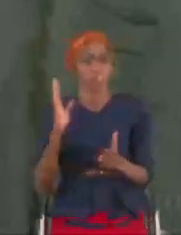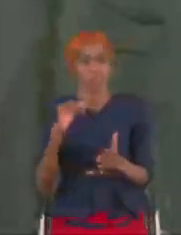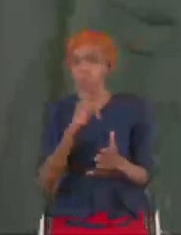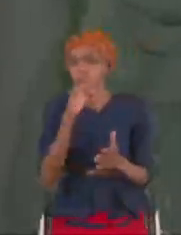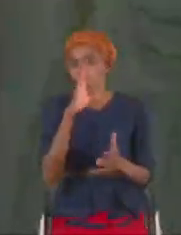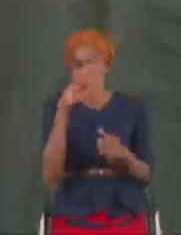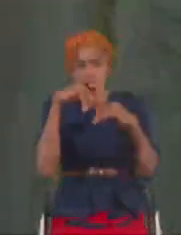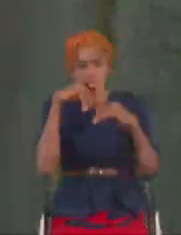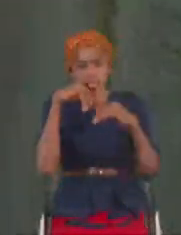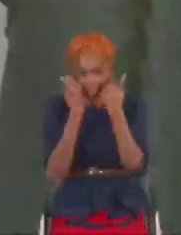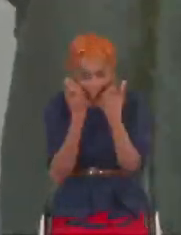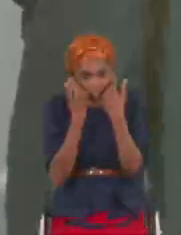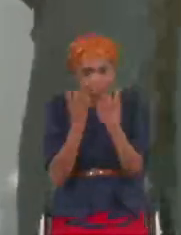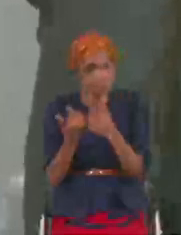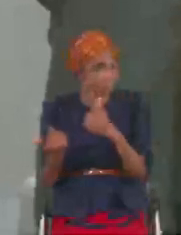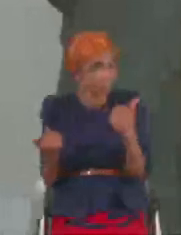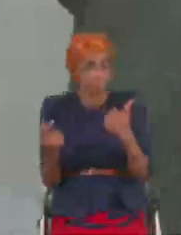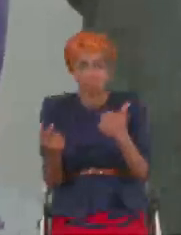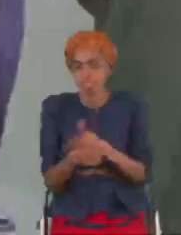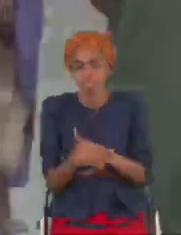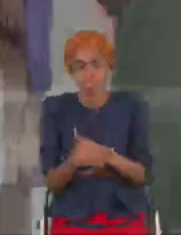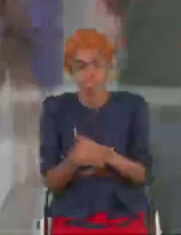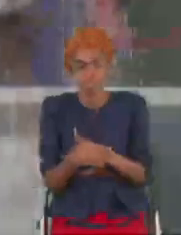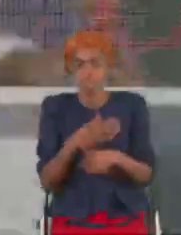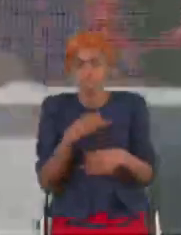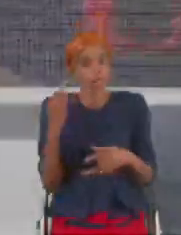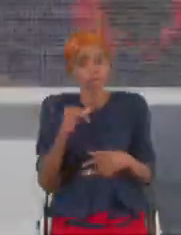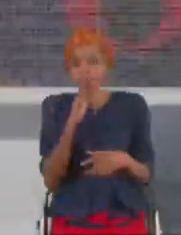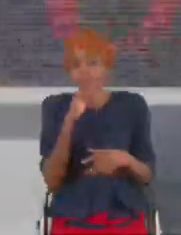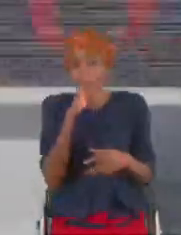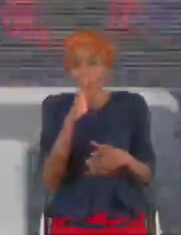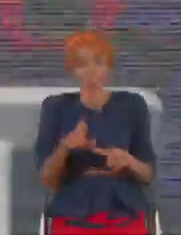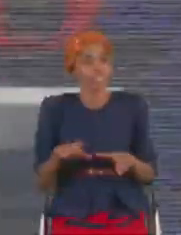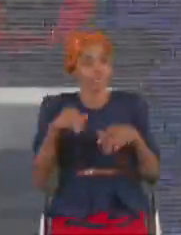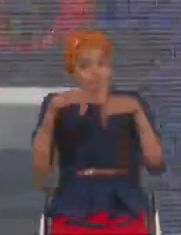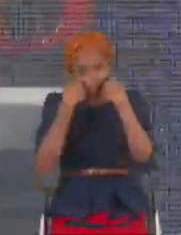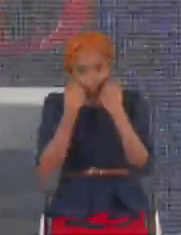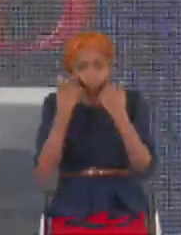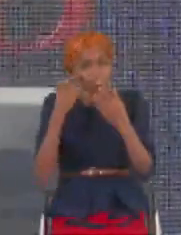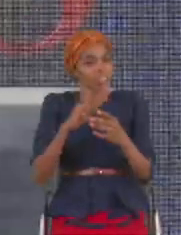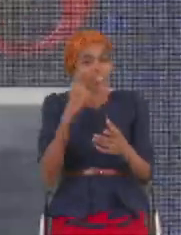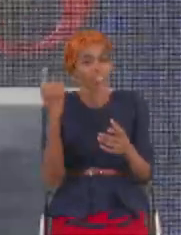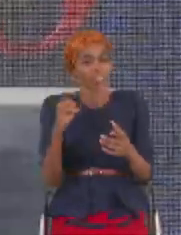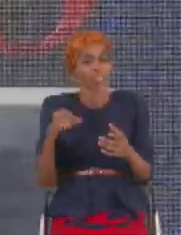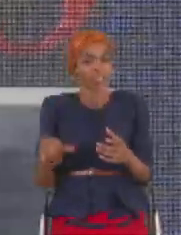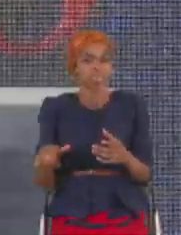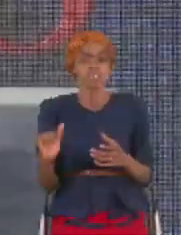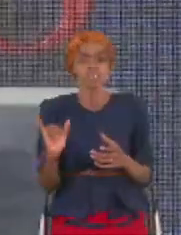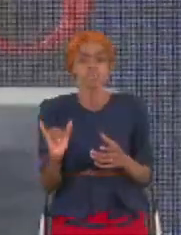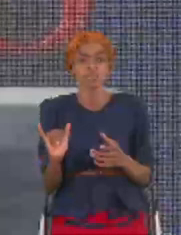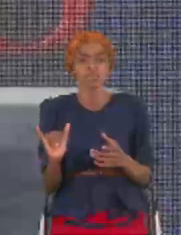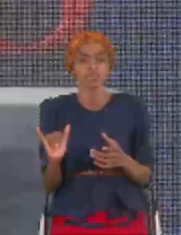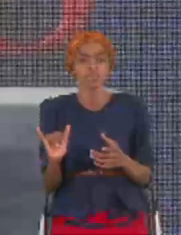qui n'aura pas honte qui nous rapproche dans l'éternité